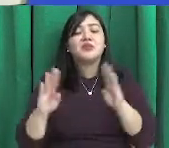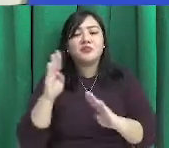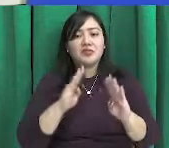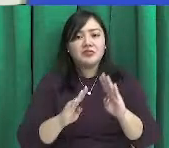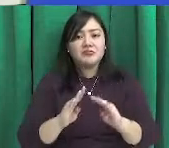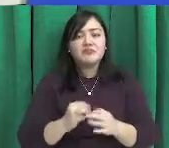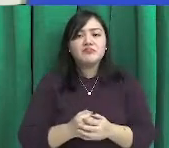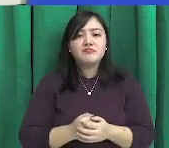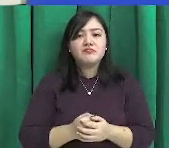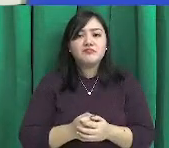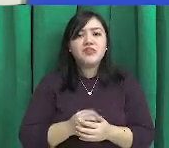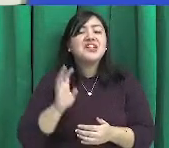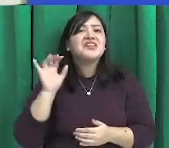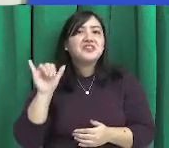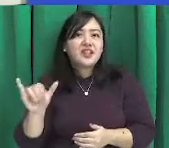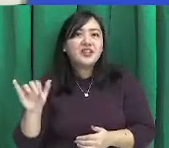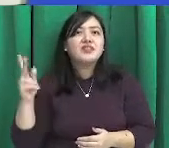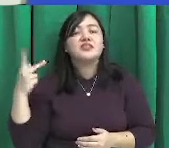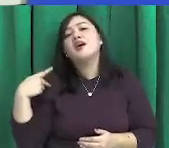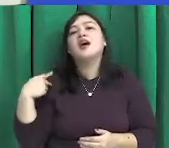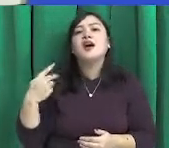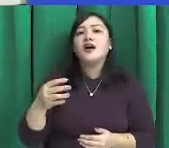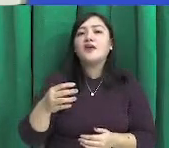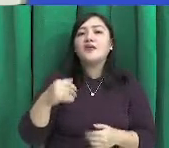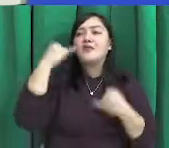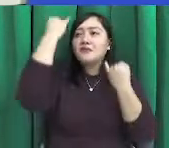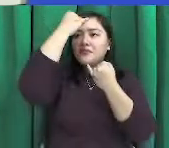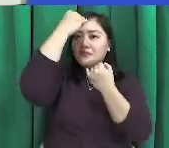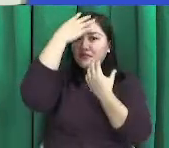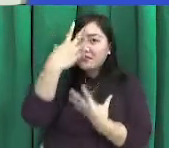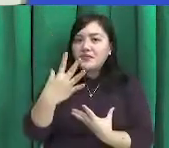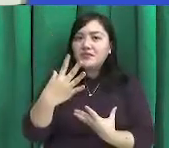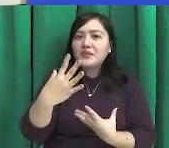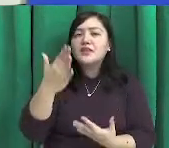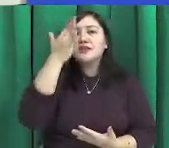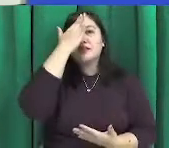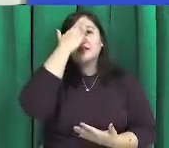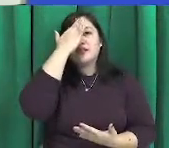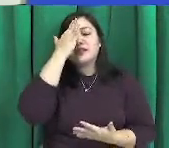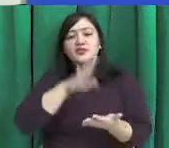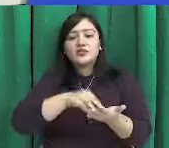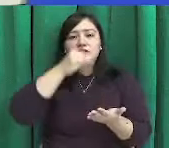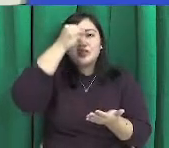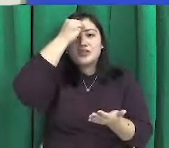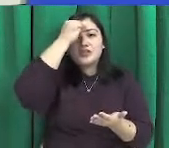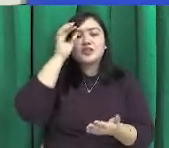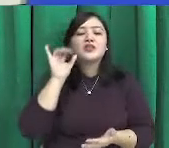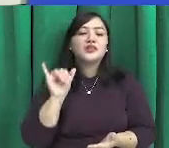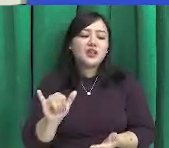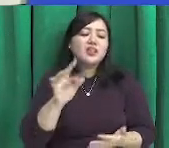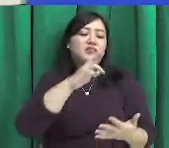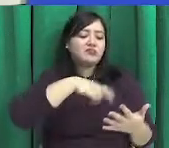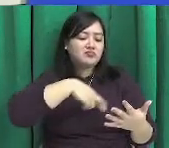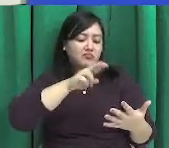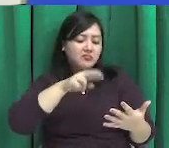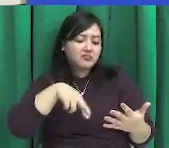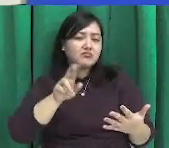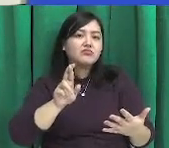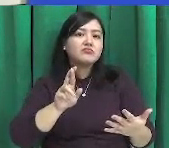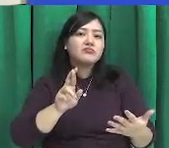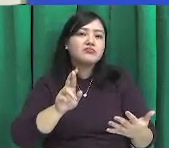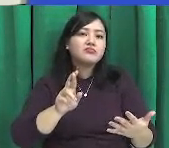pulpito, may naririnig tayo sa man of God, may naririnig tayo sa salita ng Diyos, may nababasa po tayo, that's